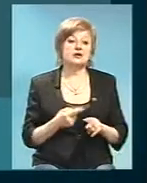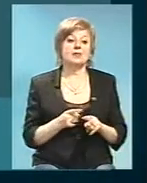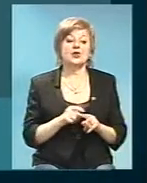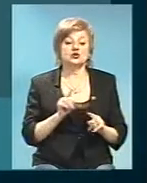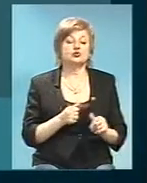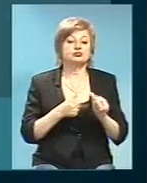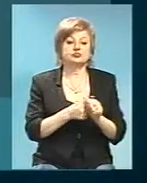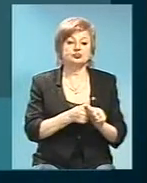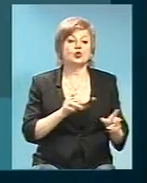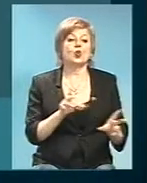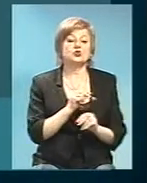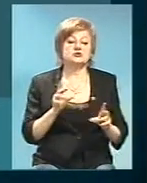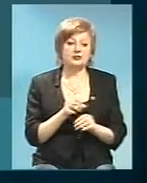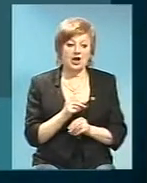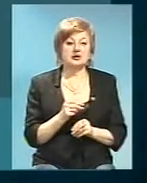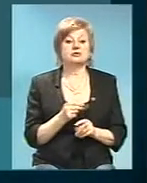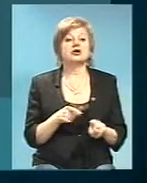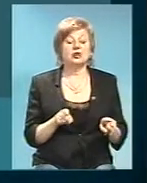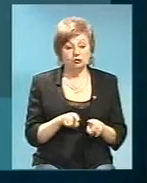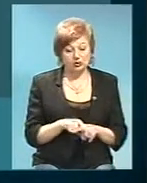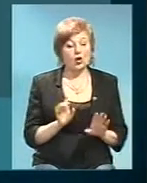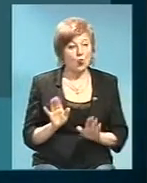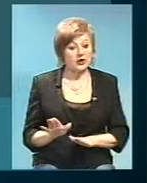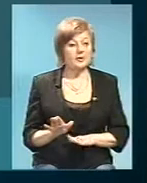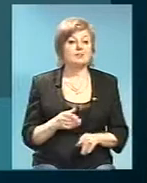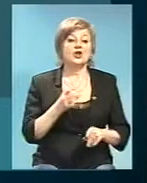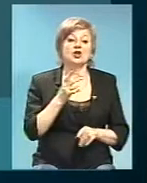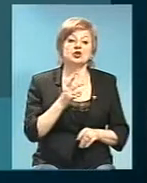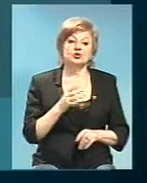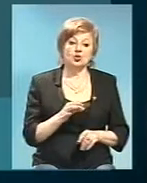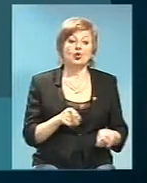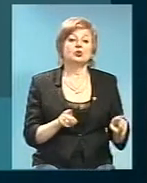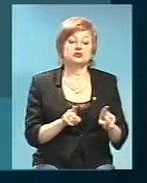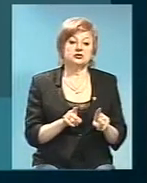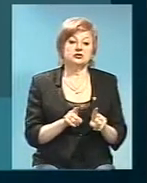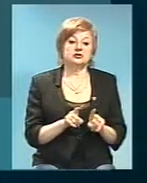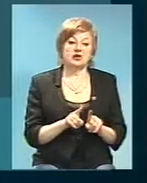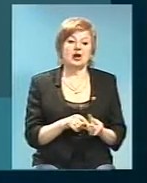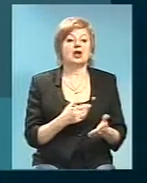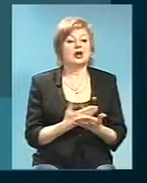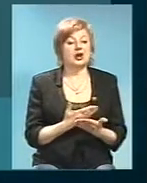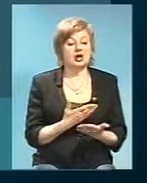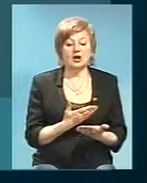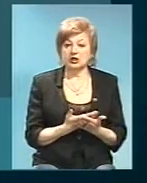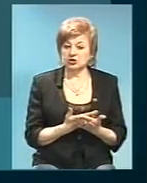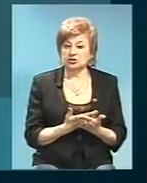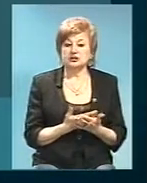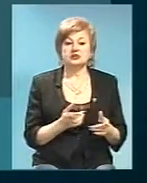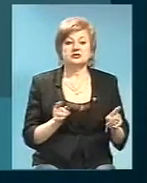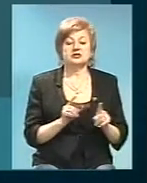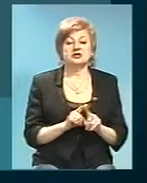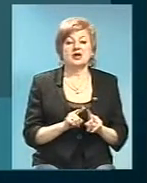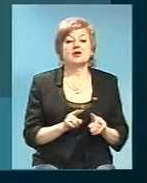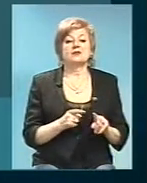передвигатися, не загубитися в коридорах, ну, така річ. Але так практика склалася, особливо це стосувалося яких